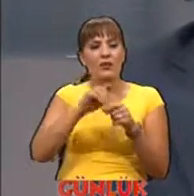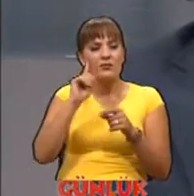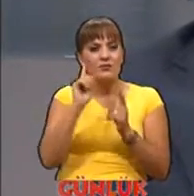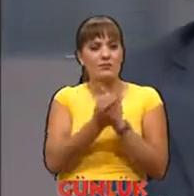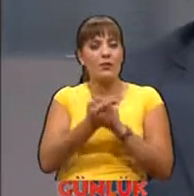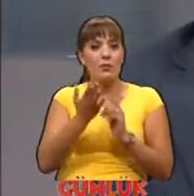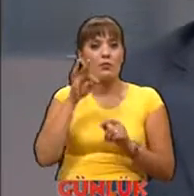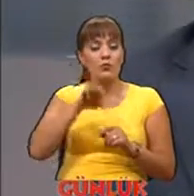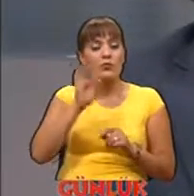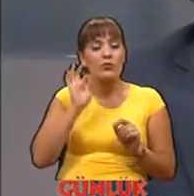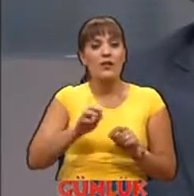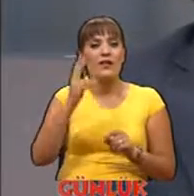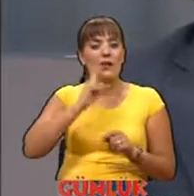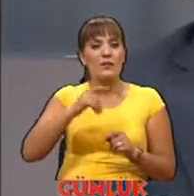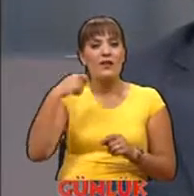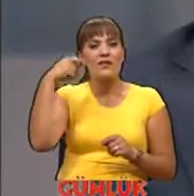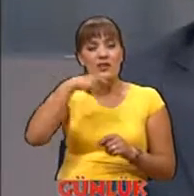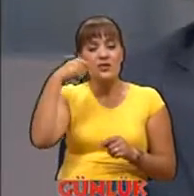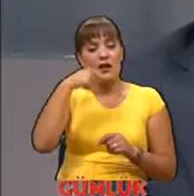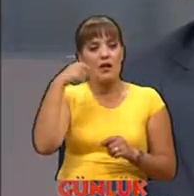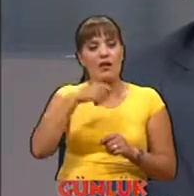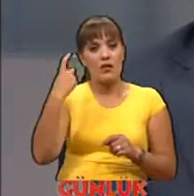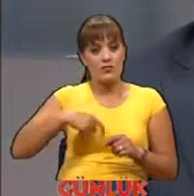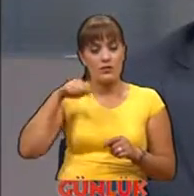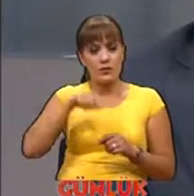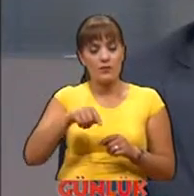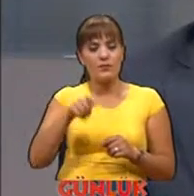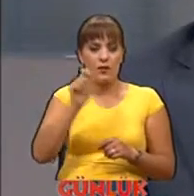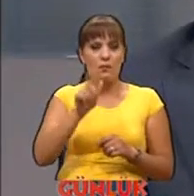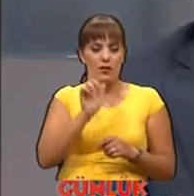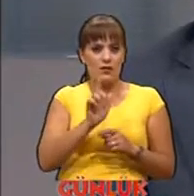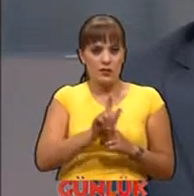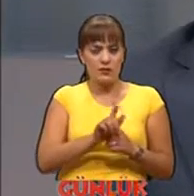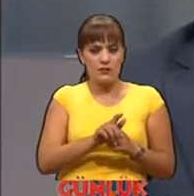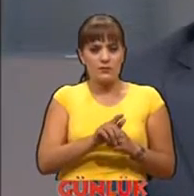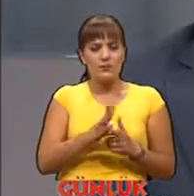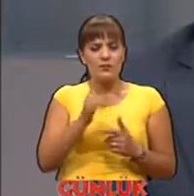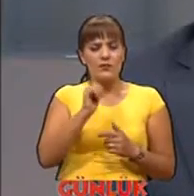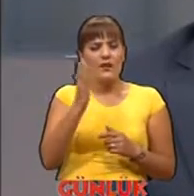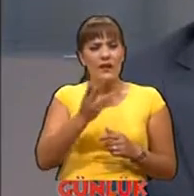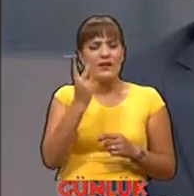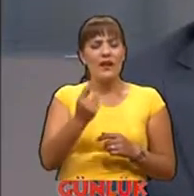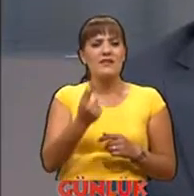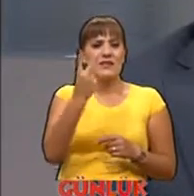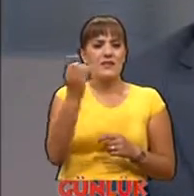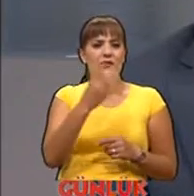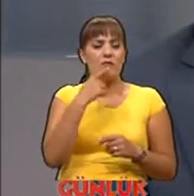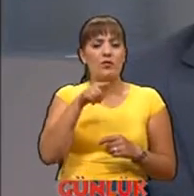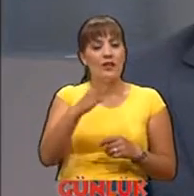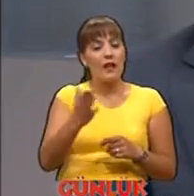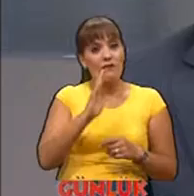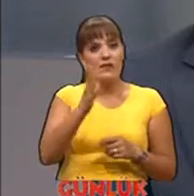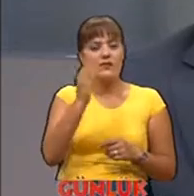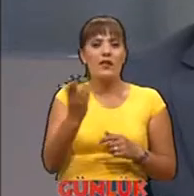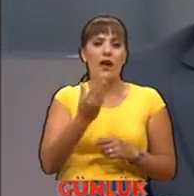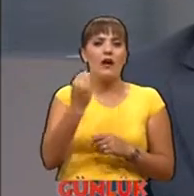bunları oral hijyeni sağlayıp fırçalayarak özellikle sağlamak gerekir. Ki günde en az iki defa diyoruz biz. Bu daha fazla